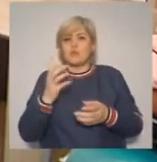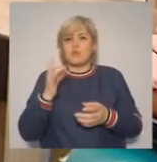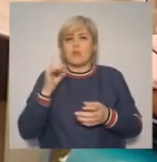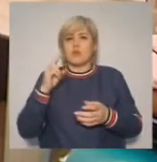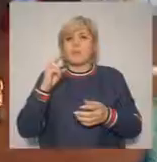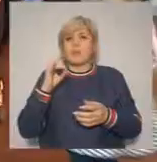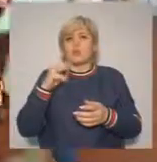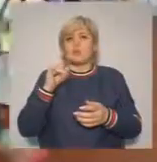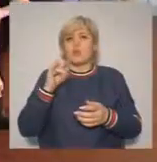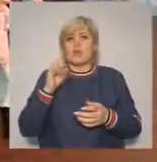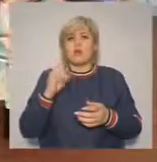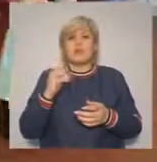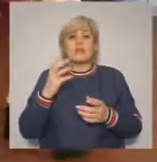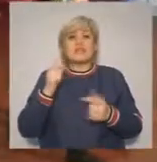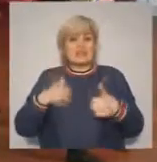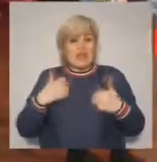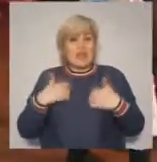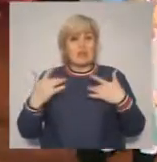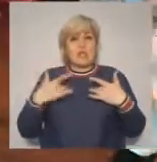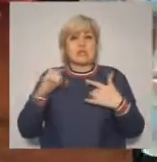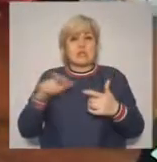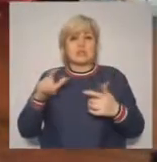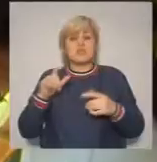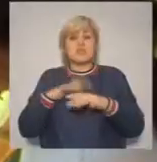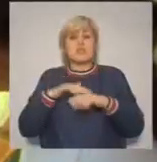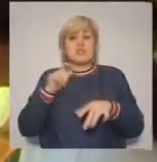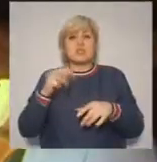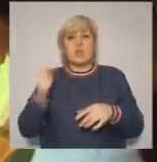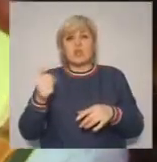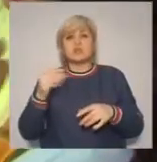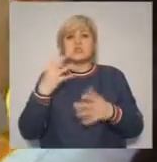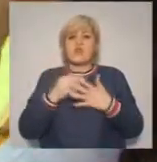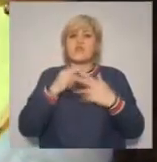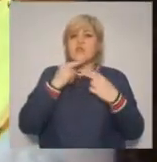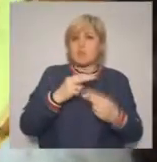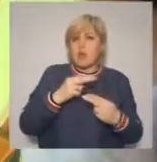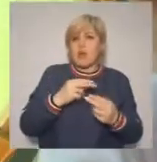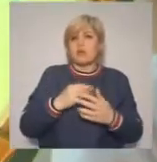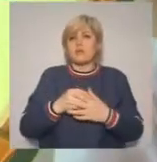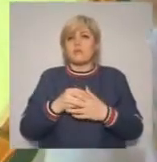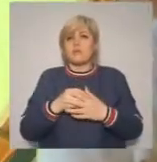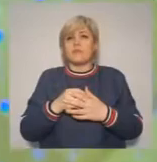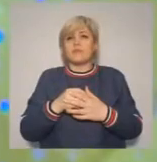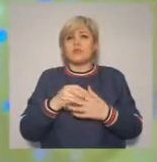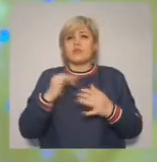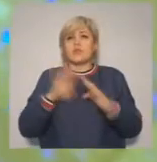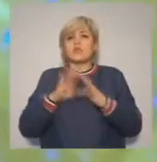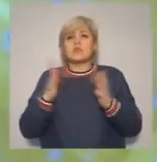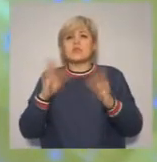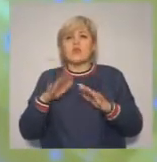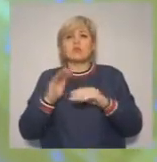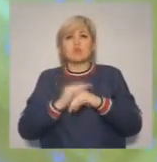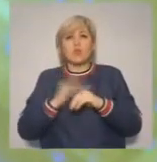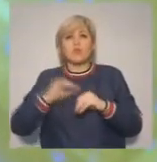серьезный репертуар. За старания артистов зритель платит своим вниманием. Невероятная задача удержать его и оставаться